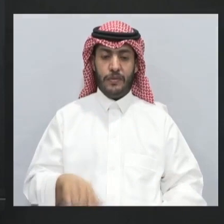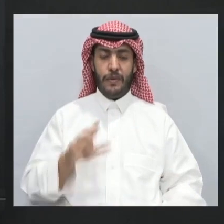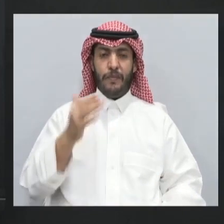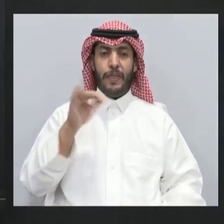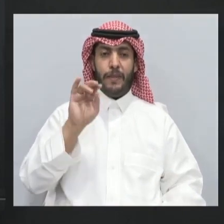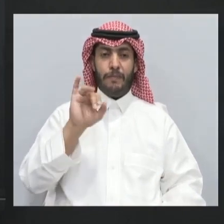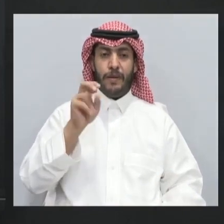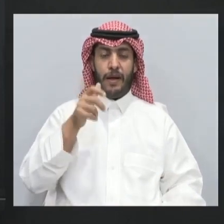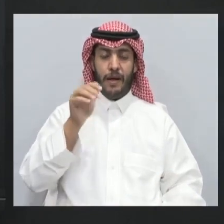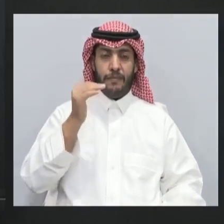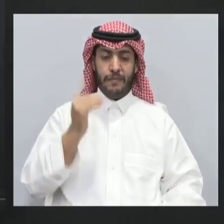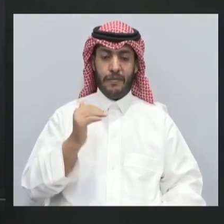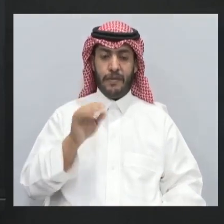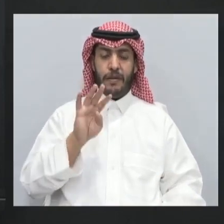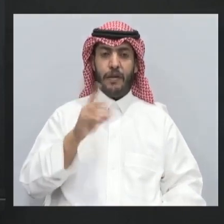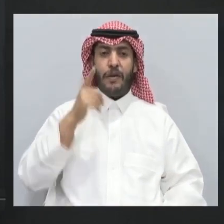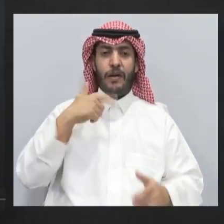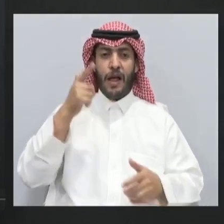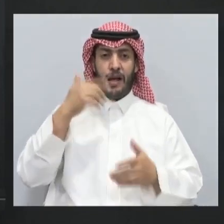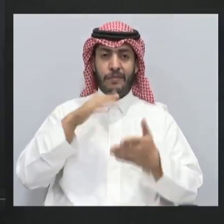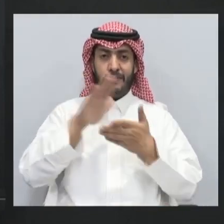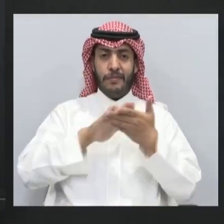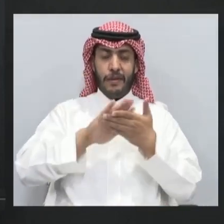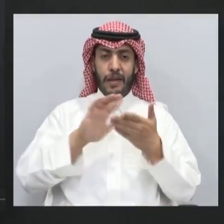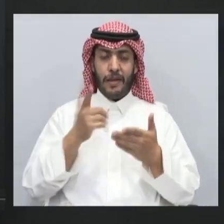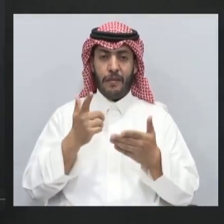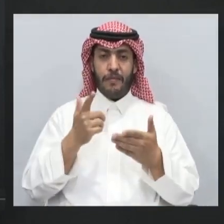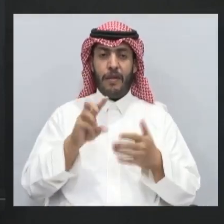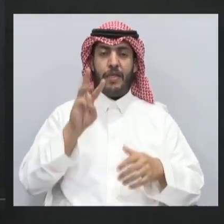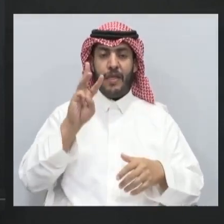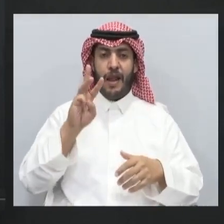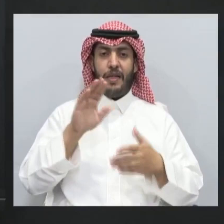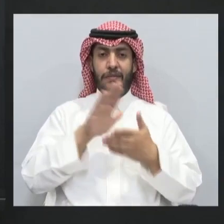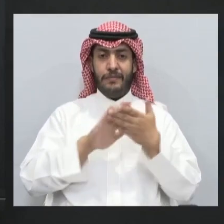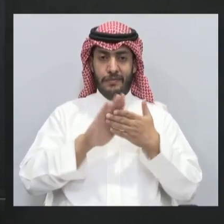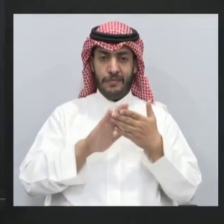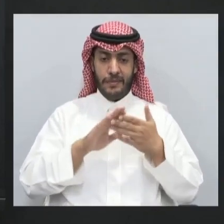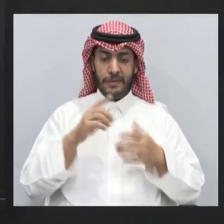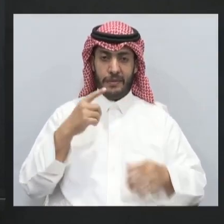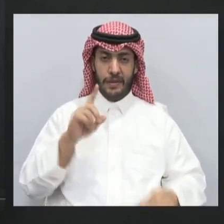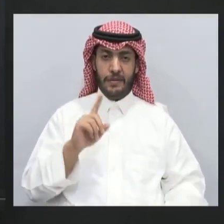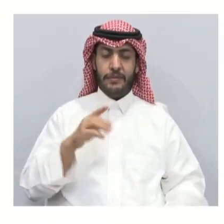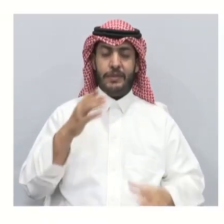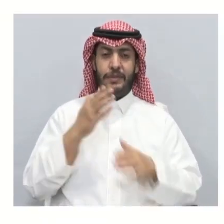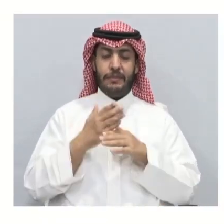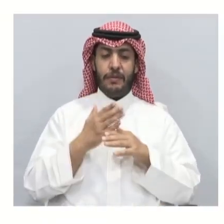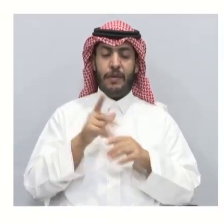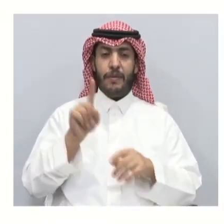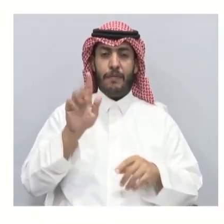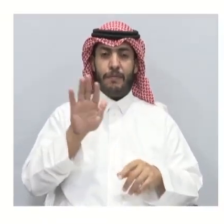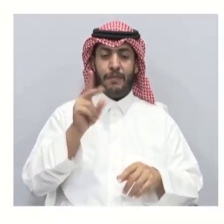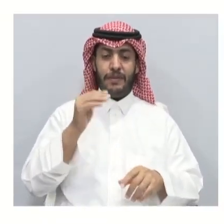طيب كم جزء ظلل يا مبدعين ثلاثه اجزاء بارك الله فيكم لماذا لان